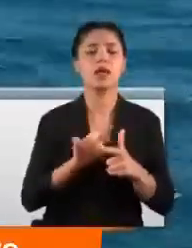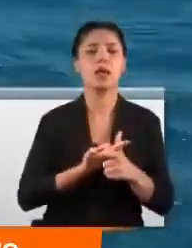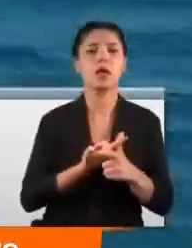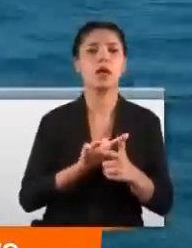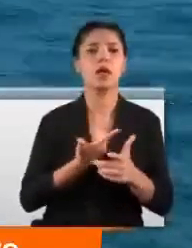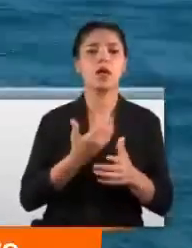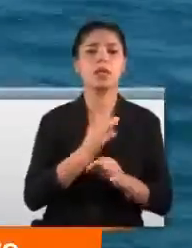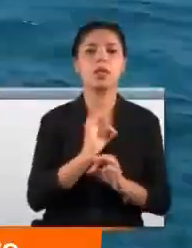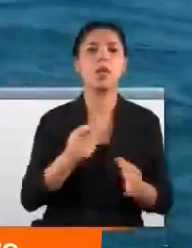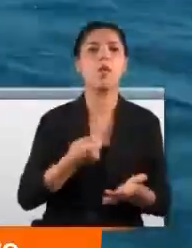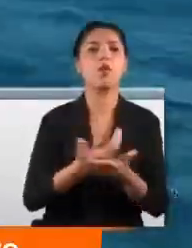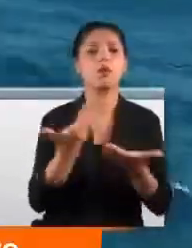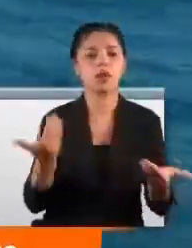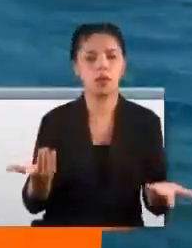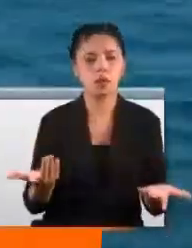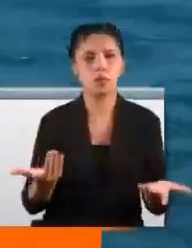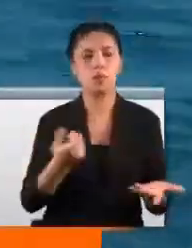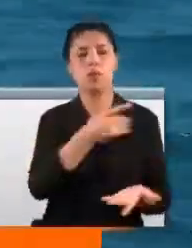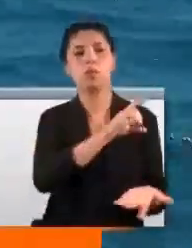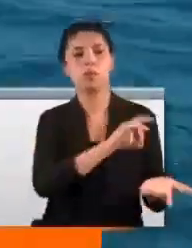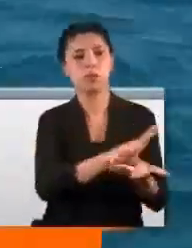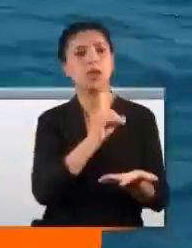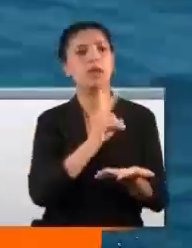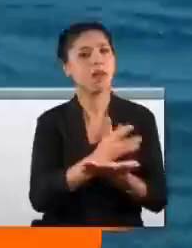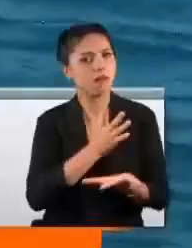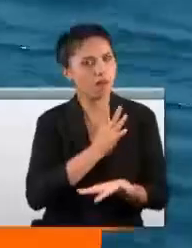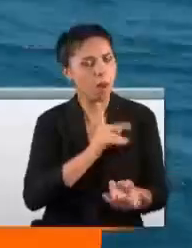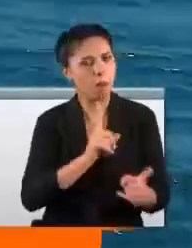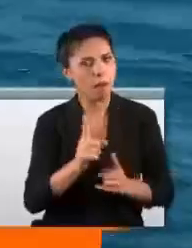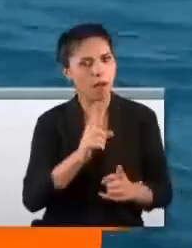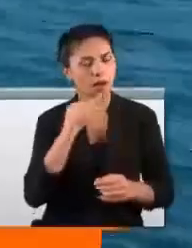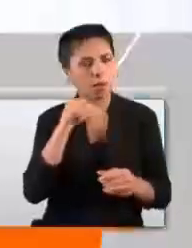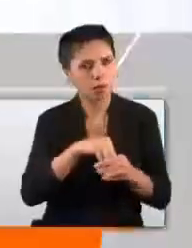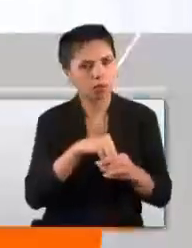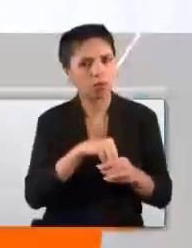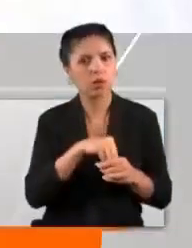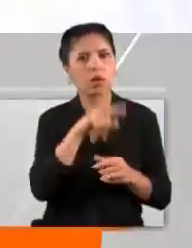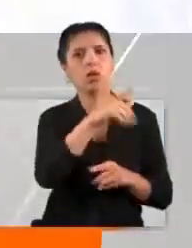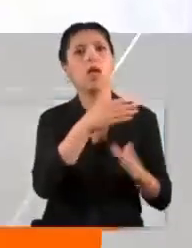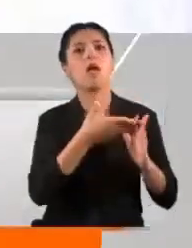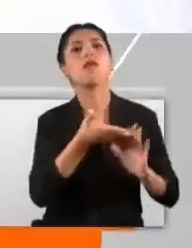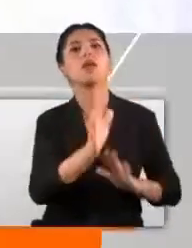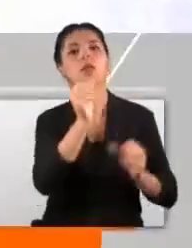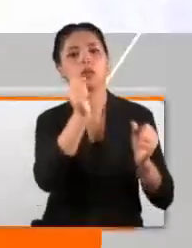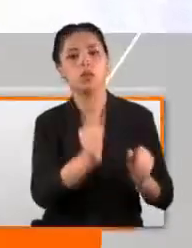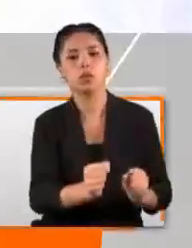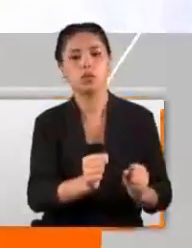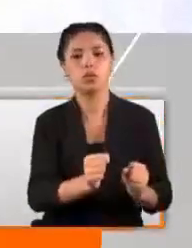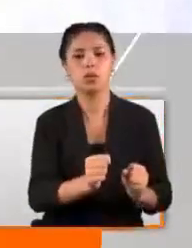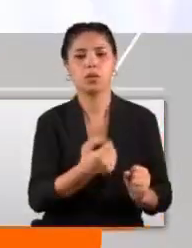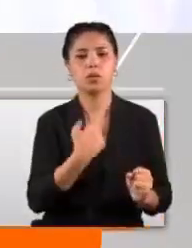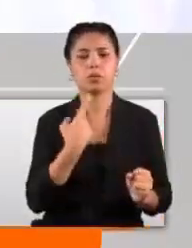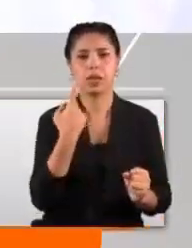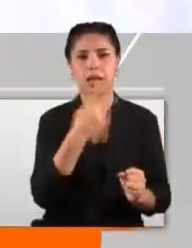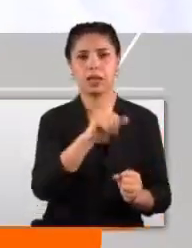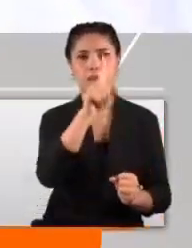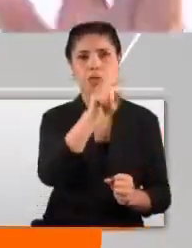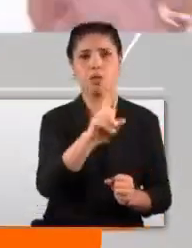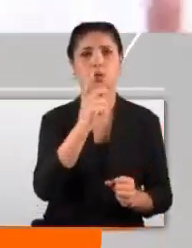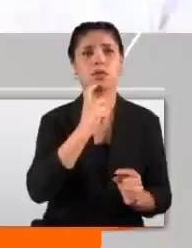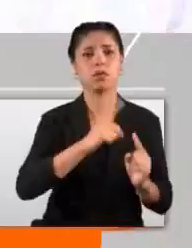düzgün ödemiyor. Üstüne üstlük tahliye kararı çıkmasına rağmen evi boşaltmıyor. Hadi bugün yarın bugün yarın biz 2017'den